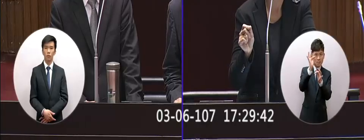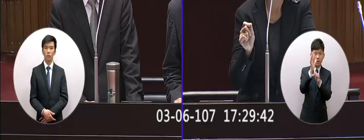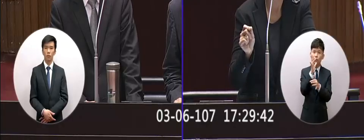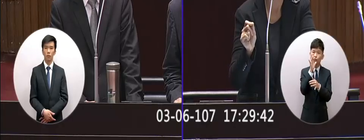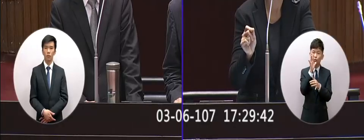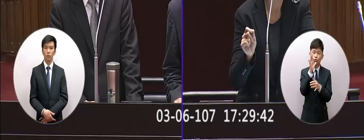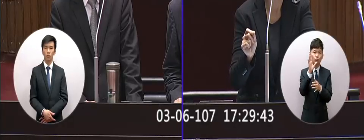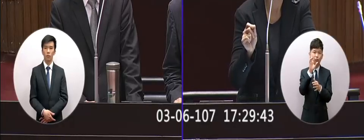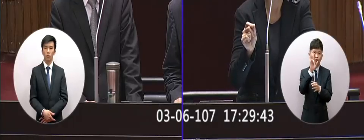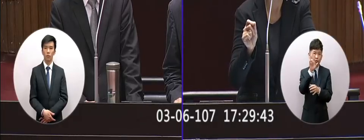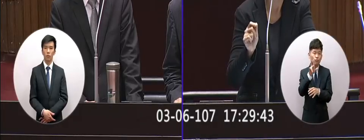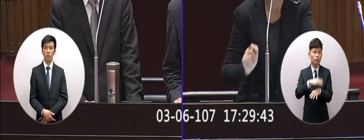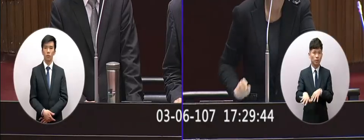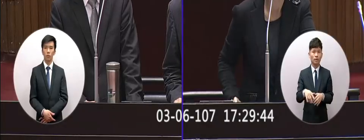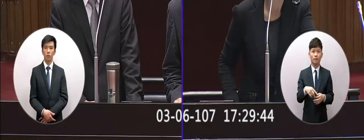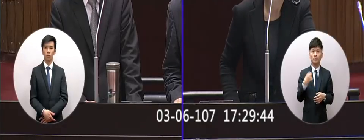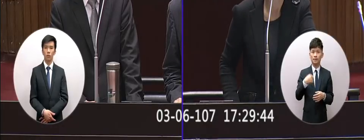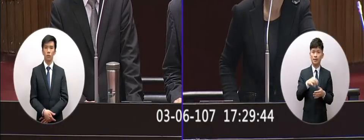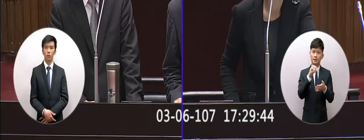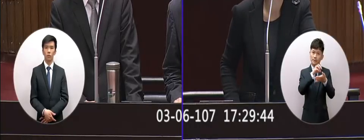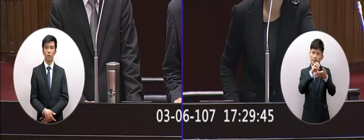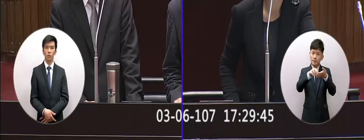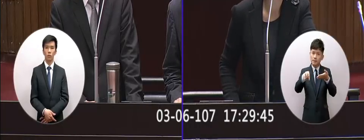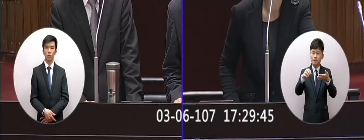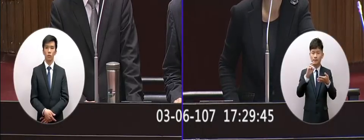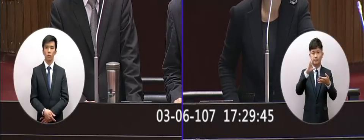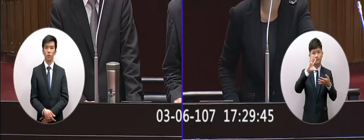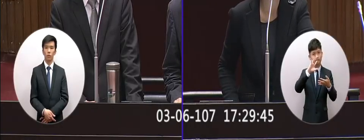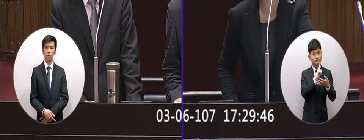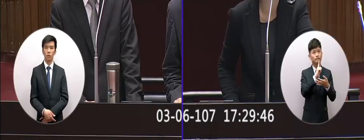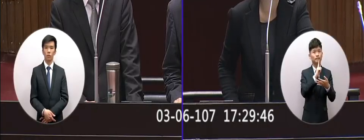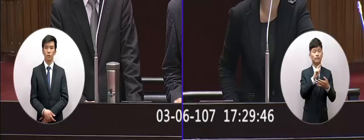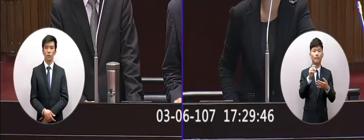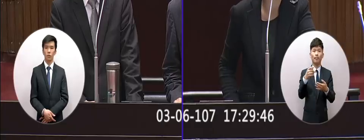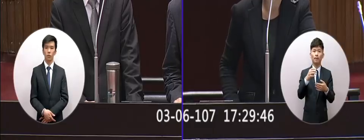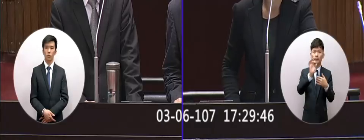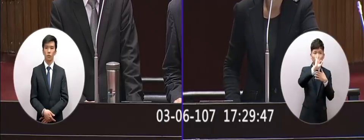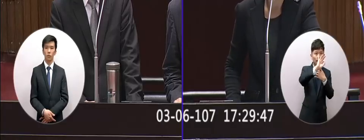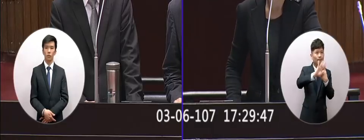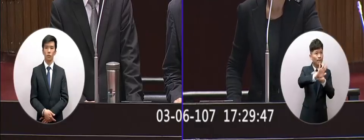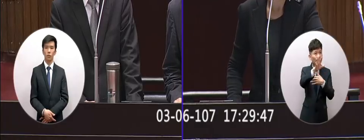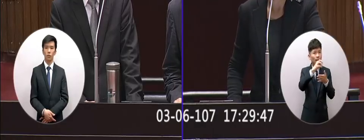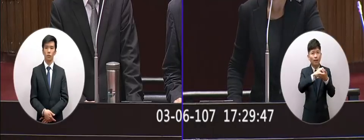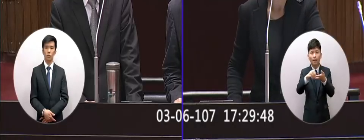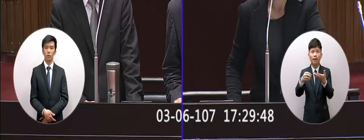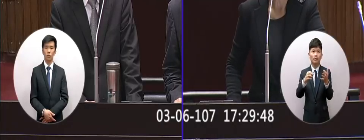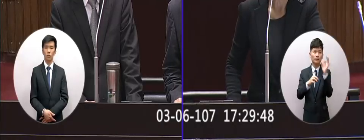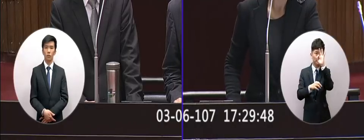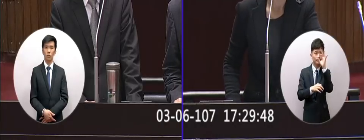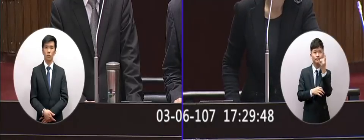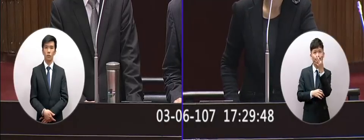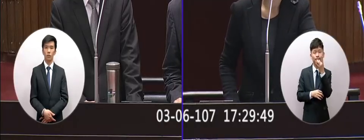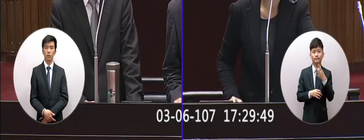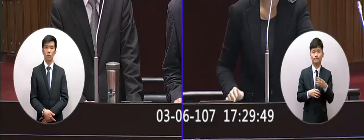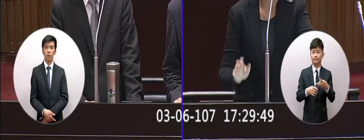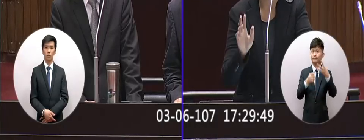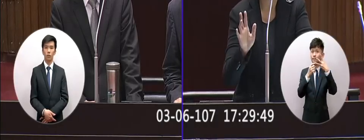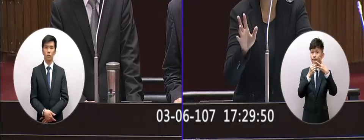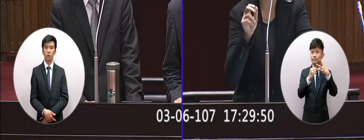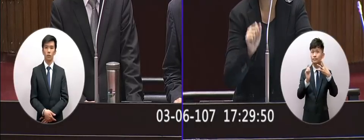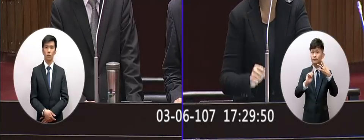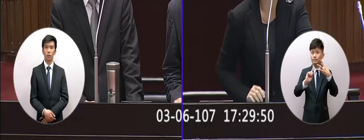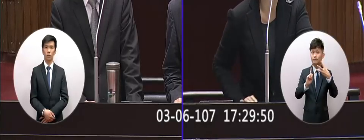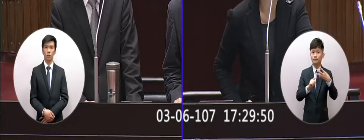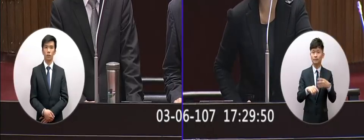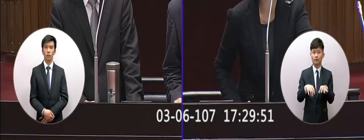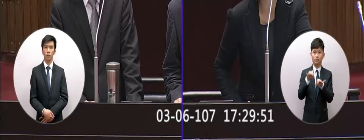音，而且有可能是非常古怪的汉字，因为我们再也找不到其他的字。或者第三种，我们